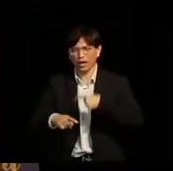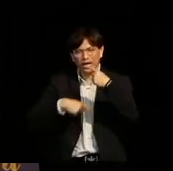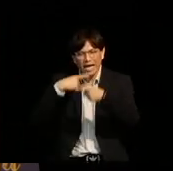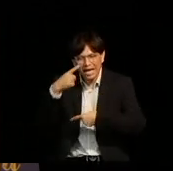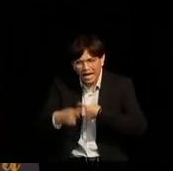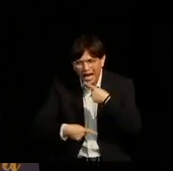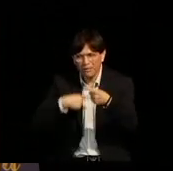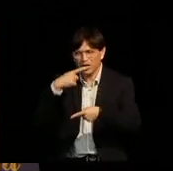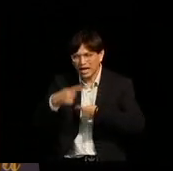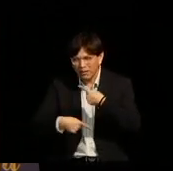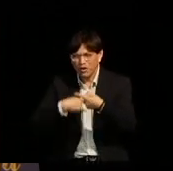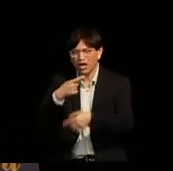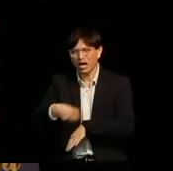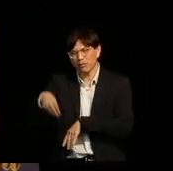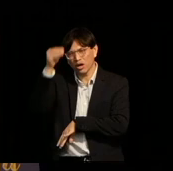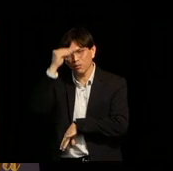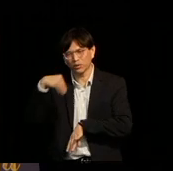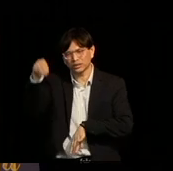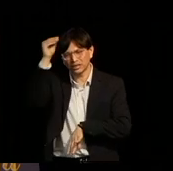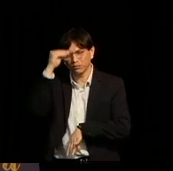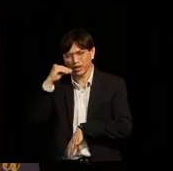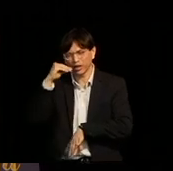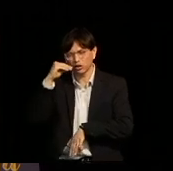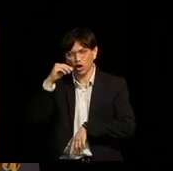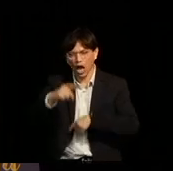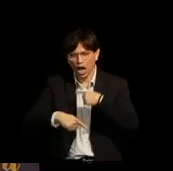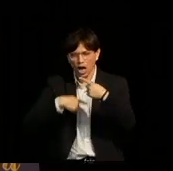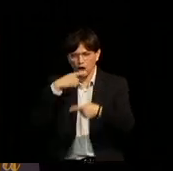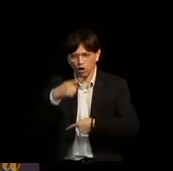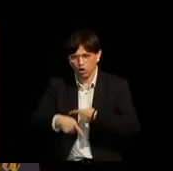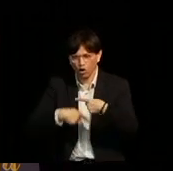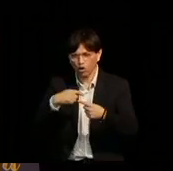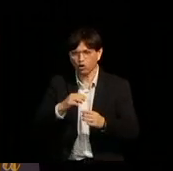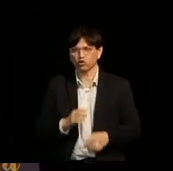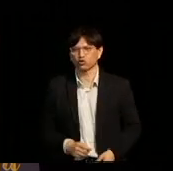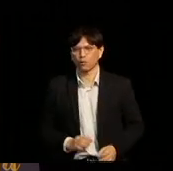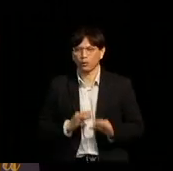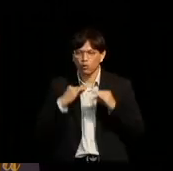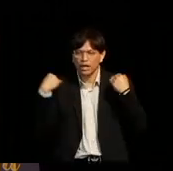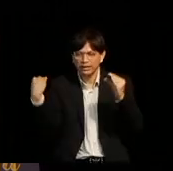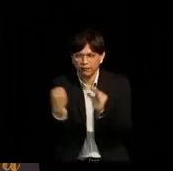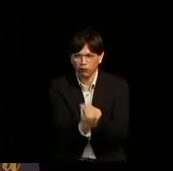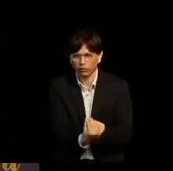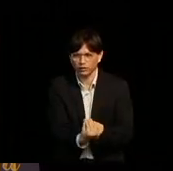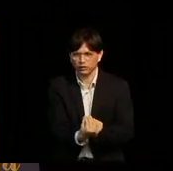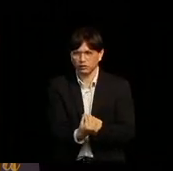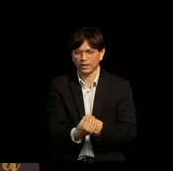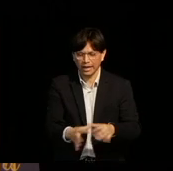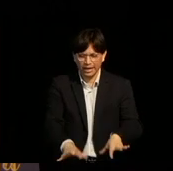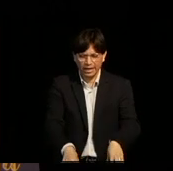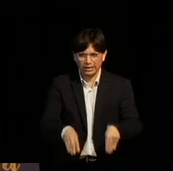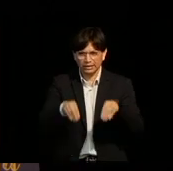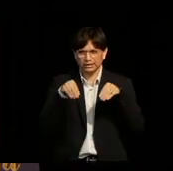di pensare è in corso un cambiamento della mentalità una conversione che è